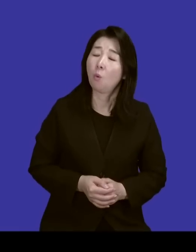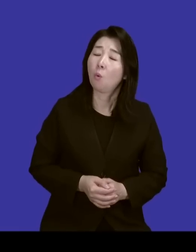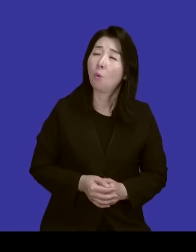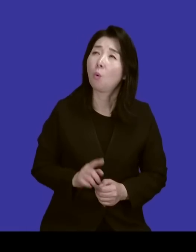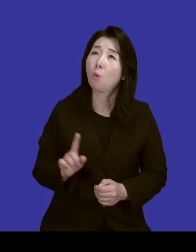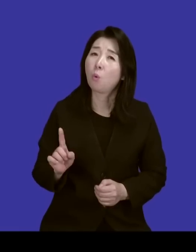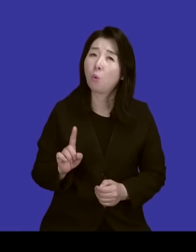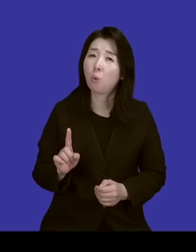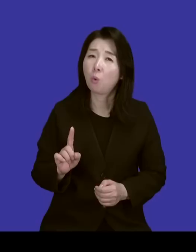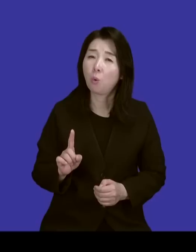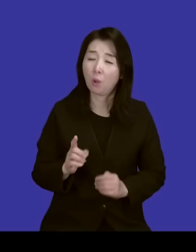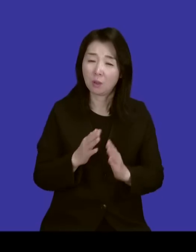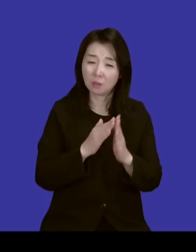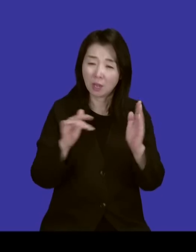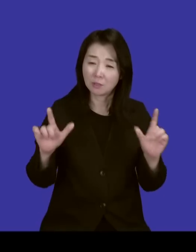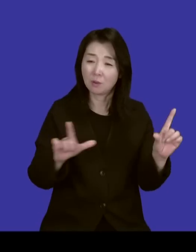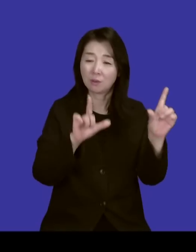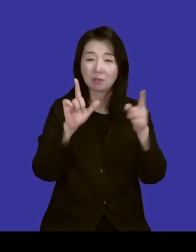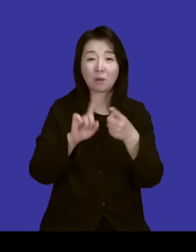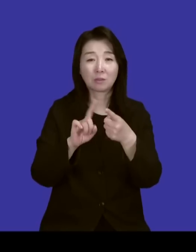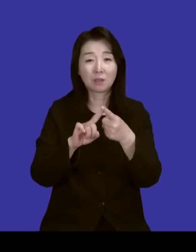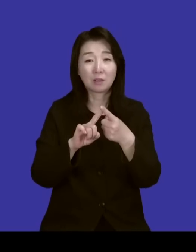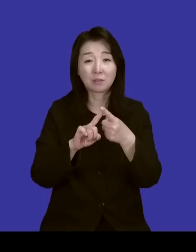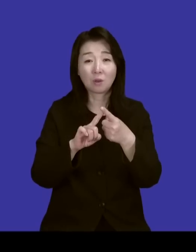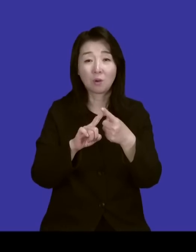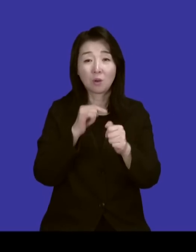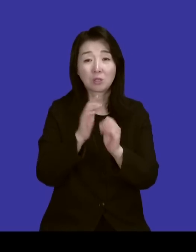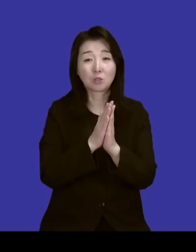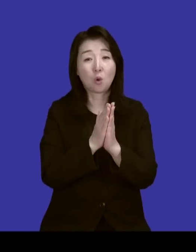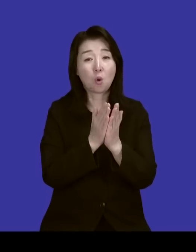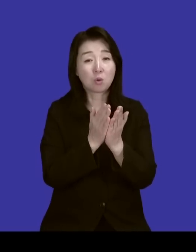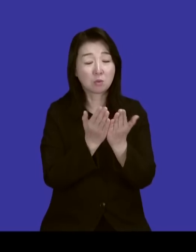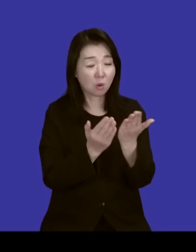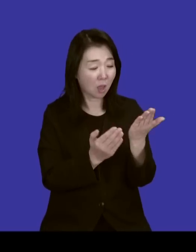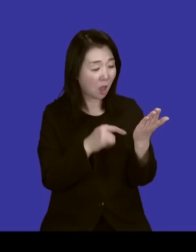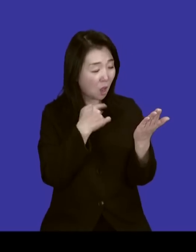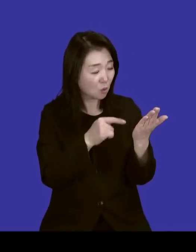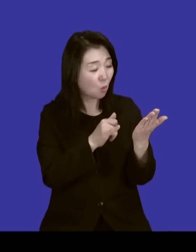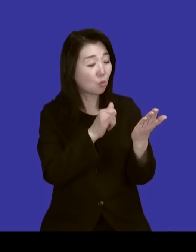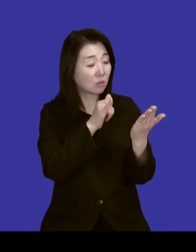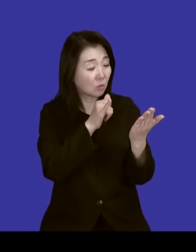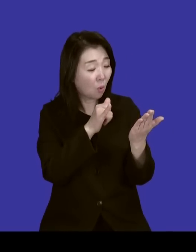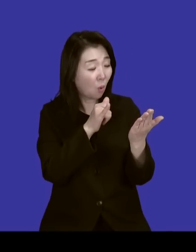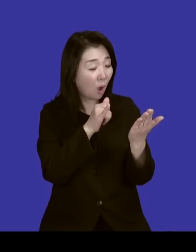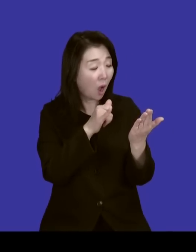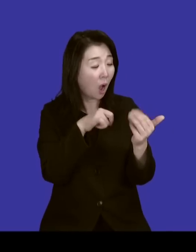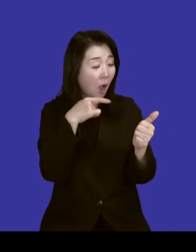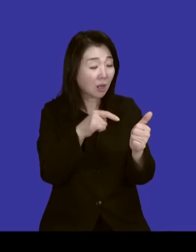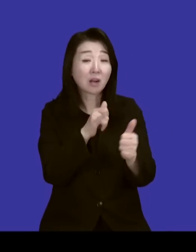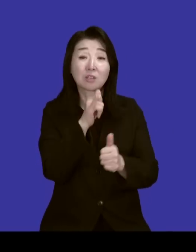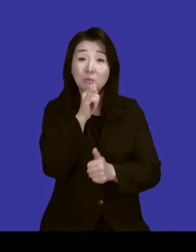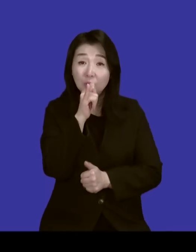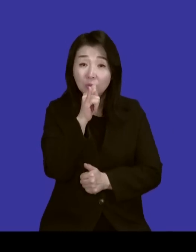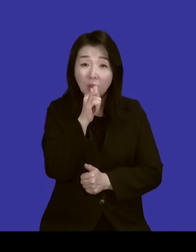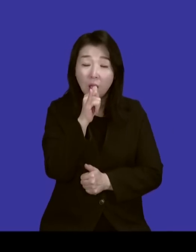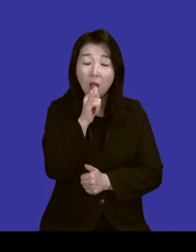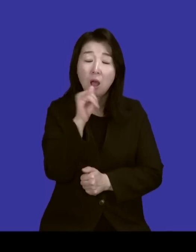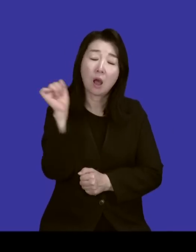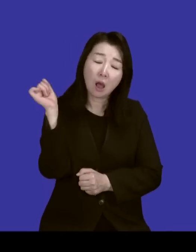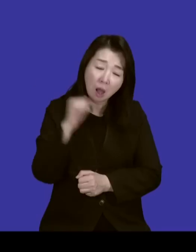이렇게 가정 생활에 대해서 성경에 풍성한 교훈이 있고 티칭이 있고 이런 것을 하고